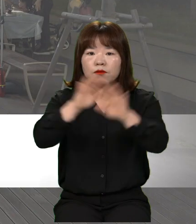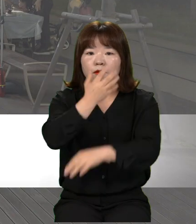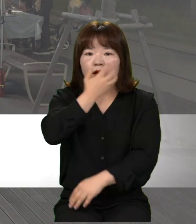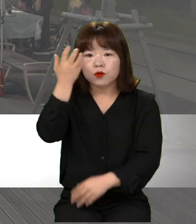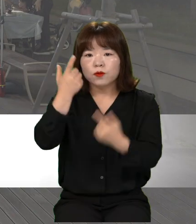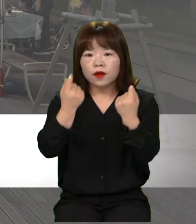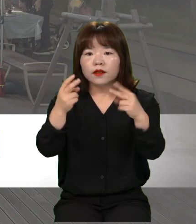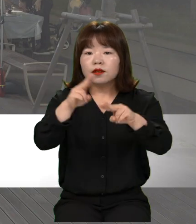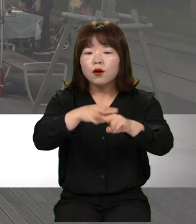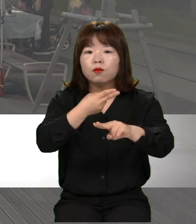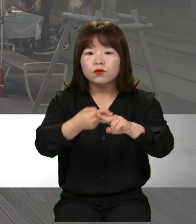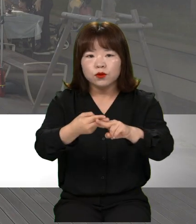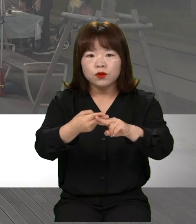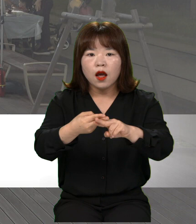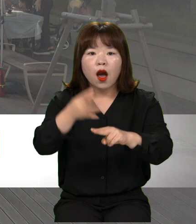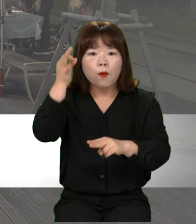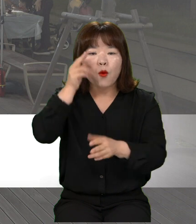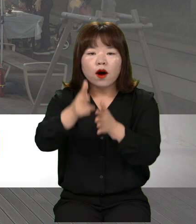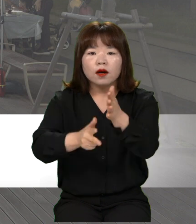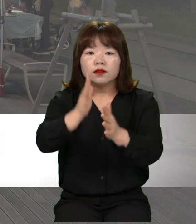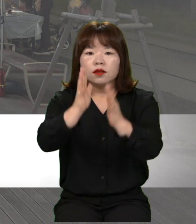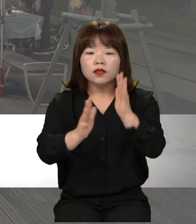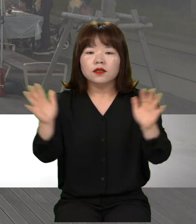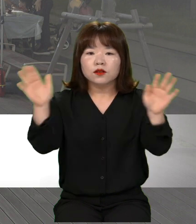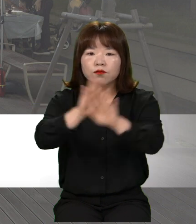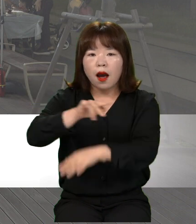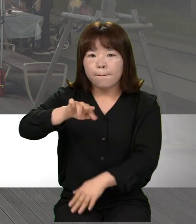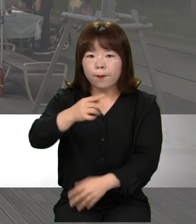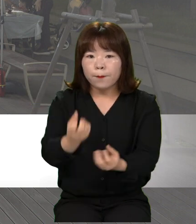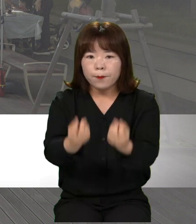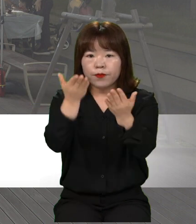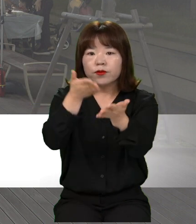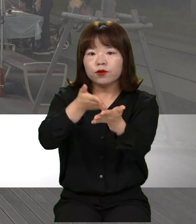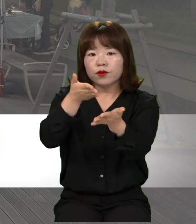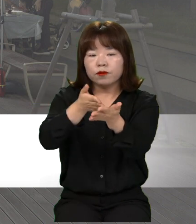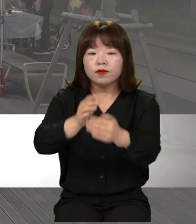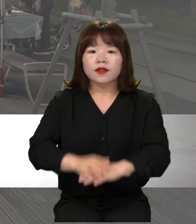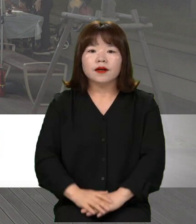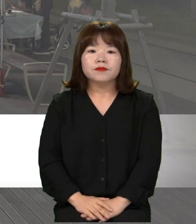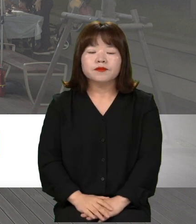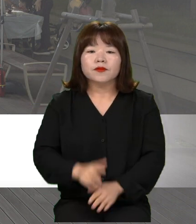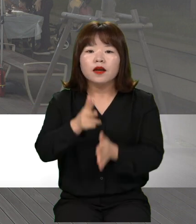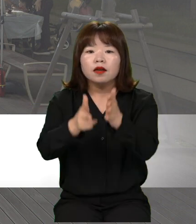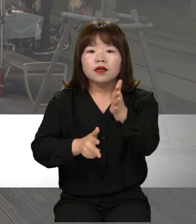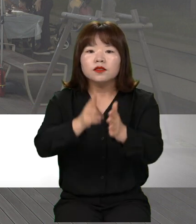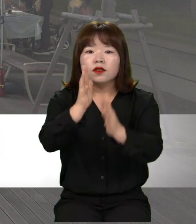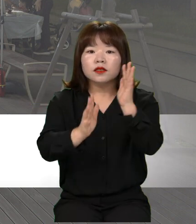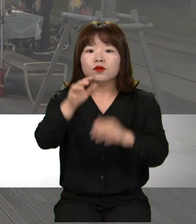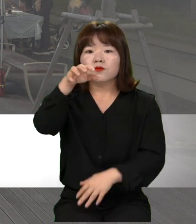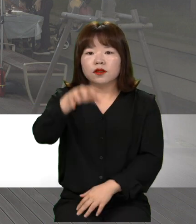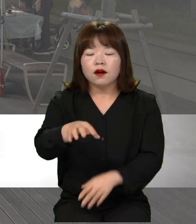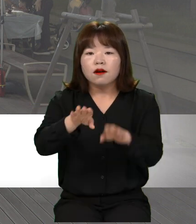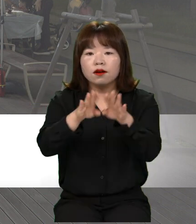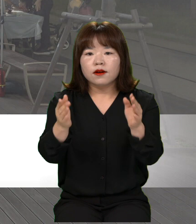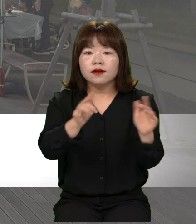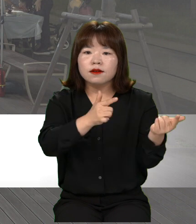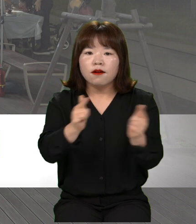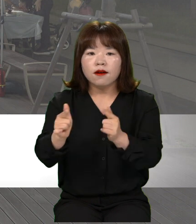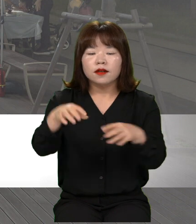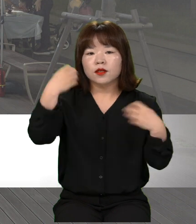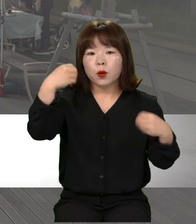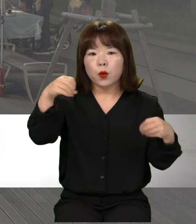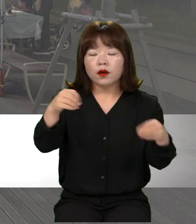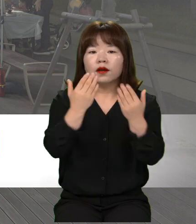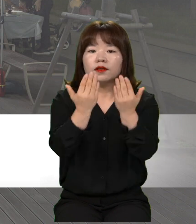한여름밤의 꿈같은 선물 힐링 필링 포항 철길 숲 야행 소식입니다 포항의 대표 휴식공간인 철길숲에서 열린